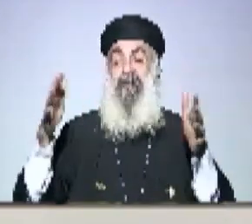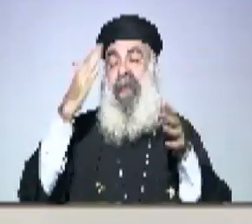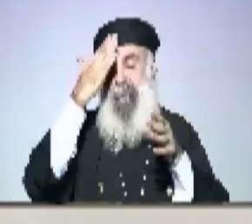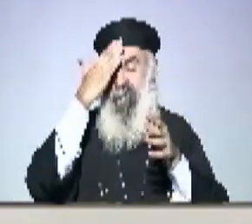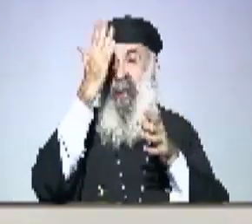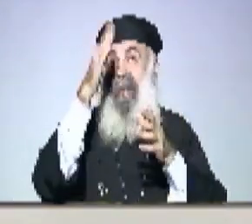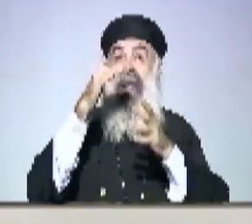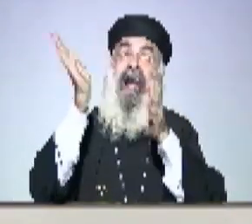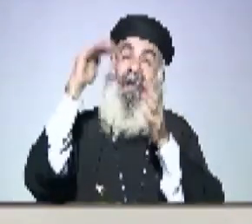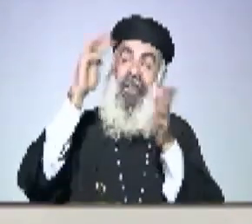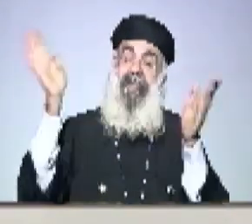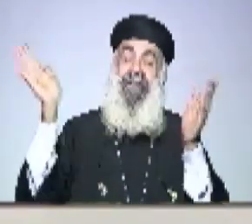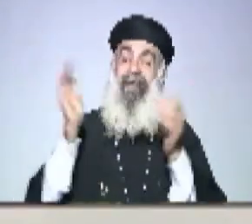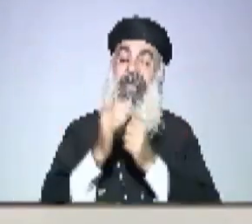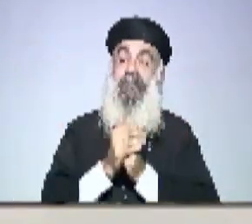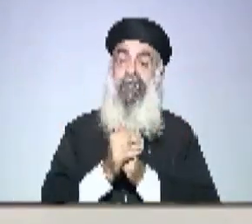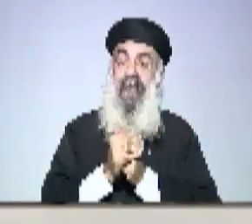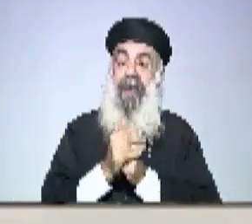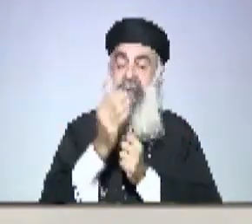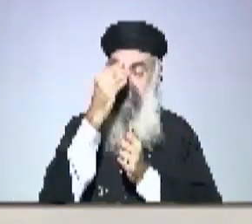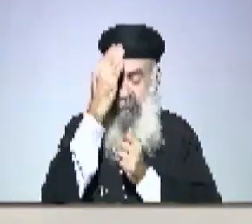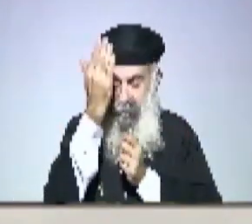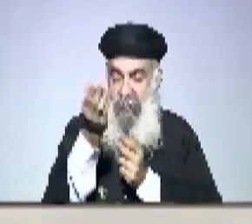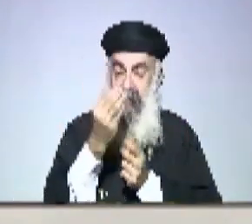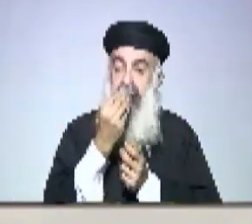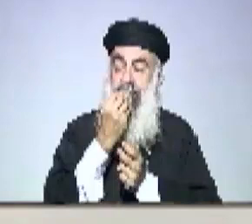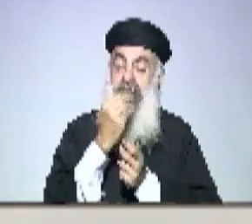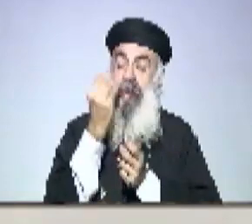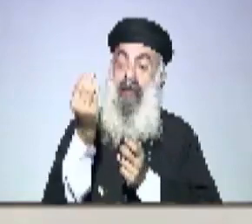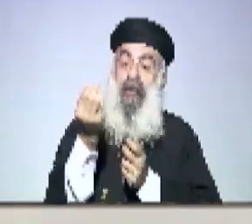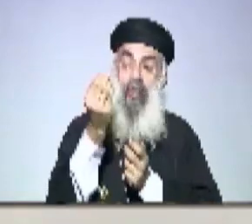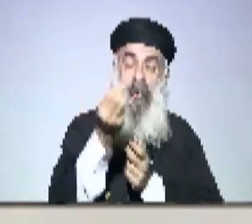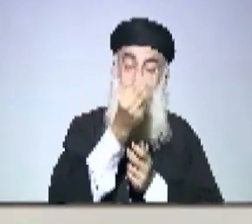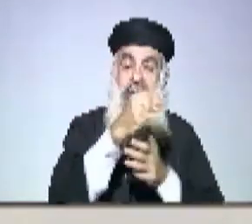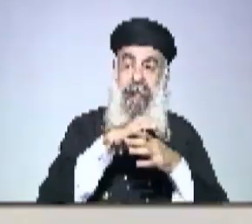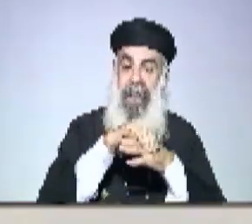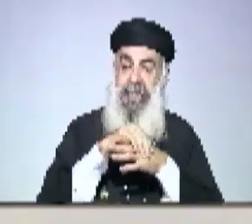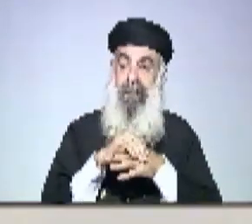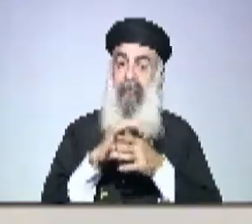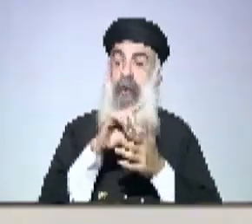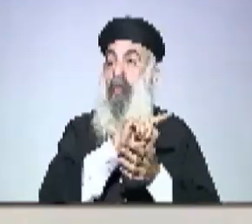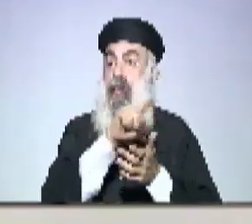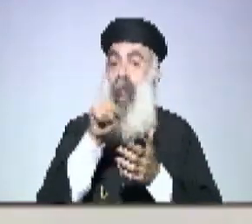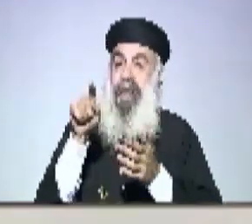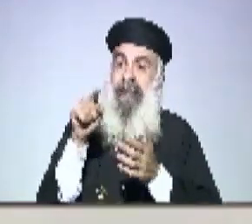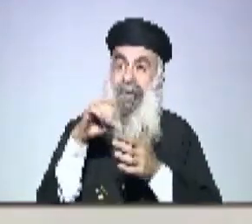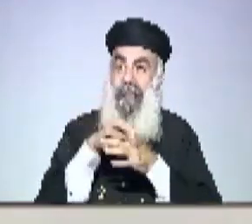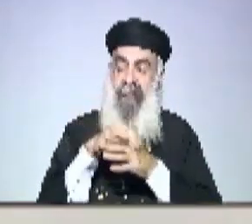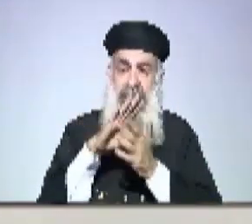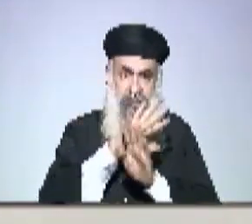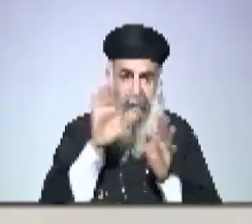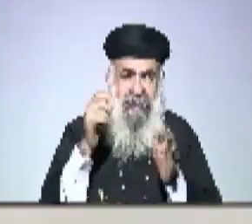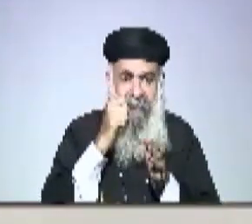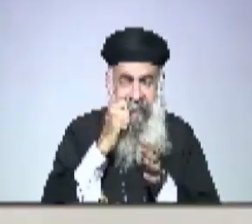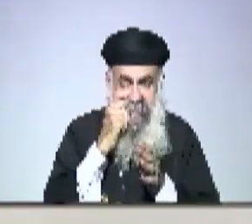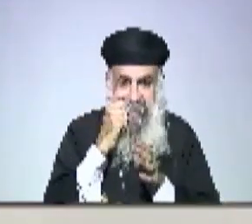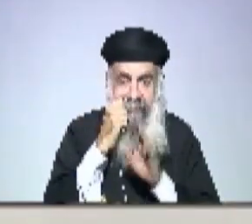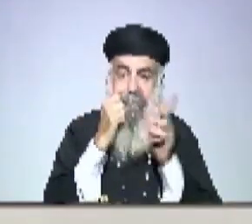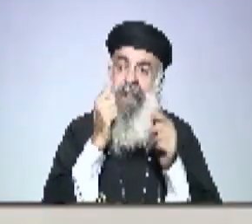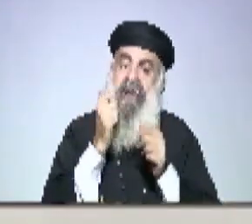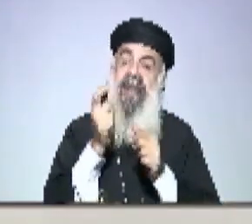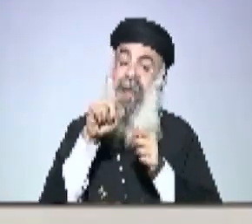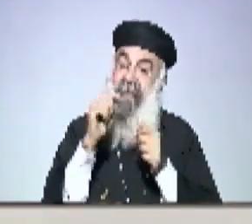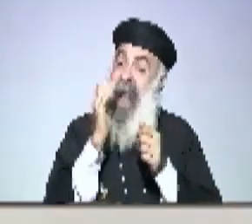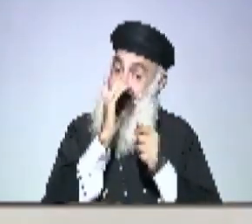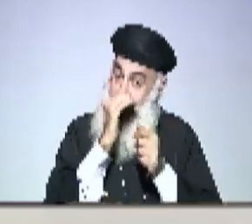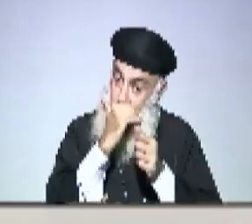انت اغنينا يا معطيا طعاما لكل دي جسد كل دي جسد معناها مش بس البشر ما